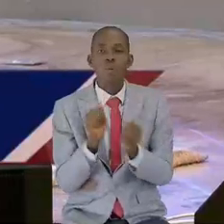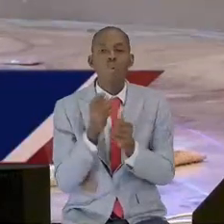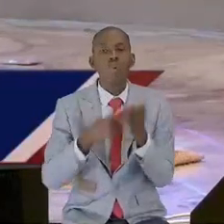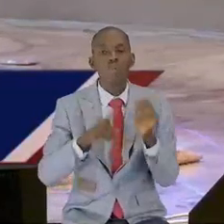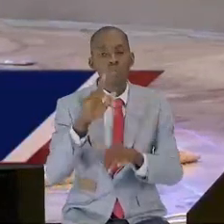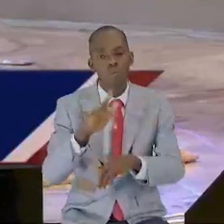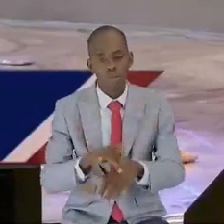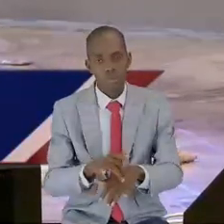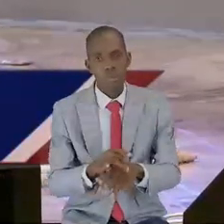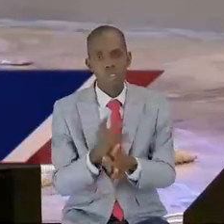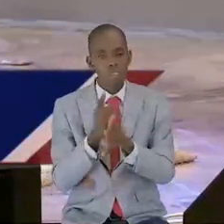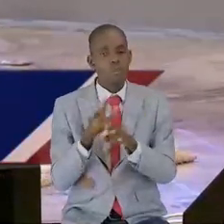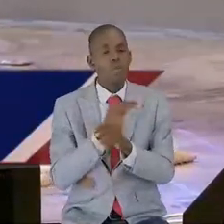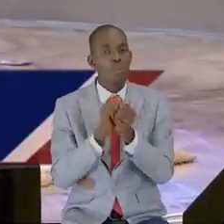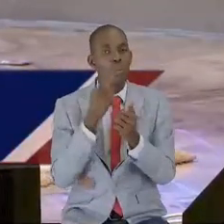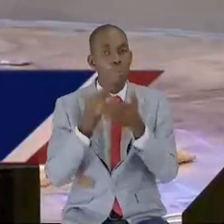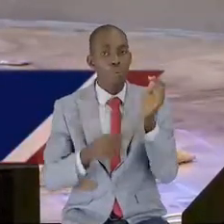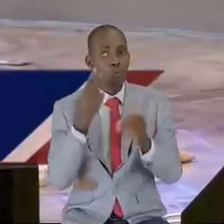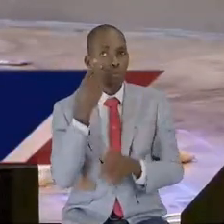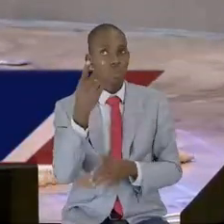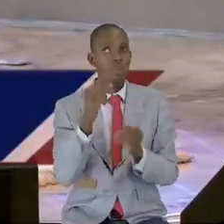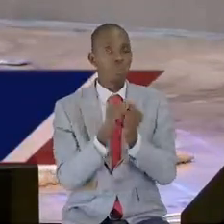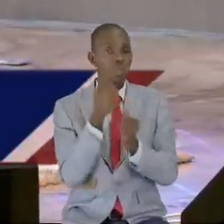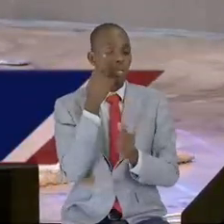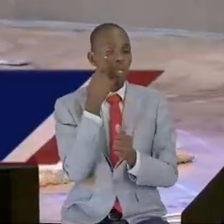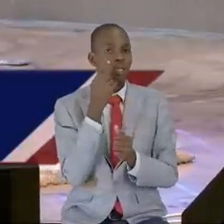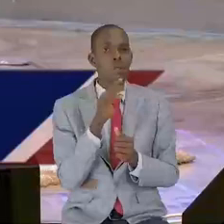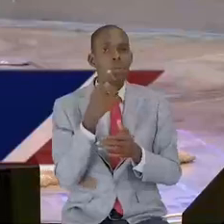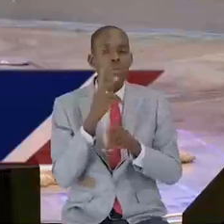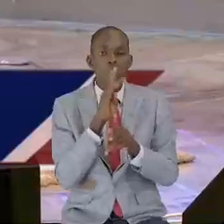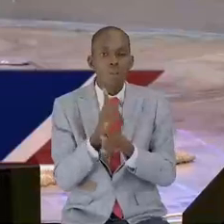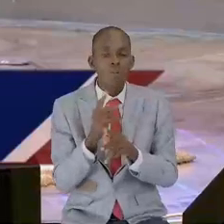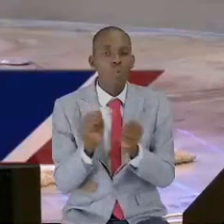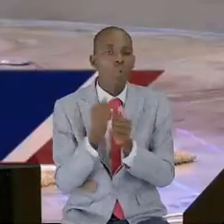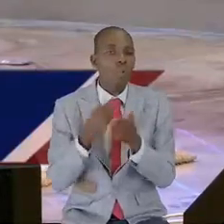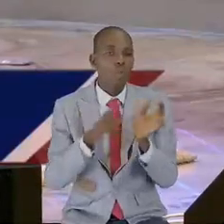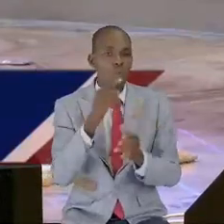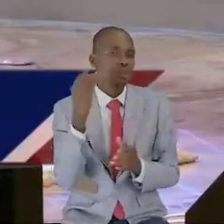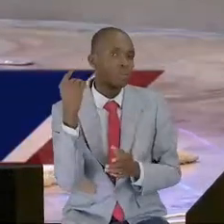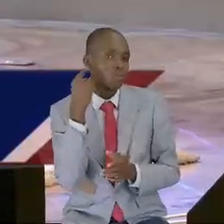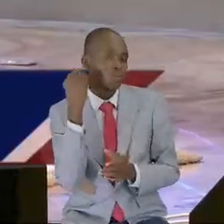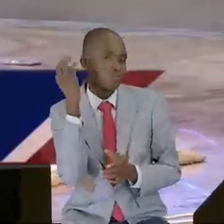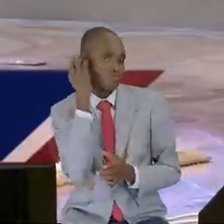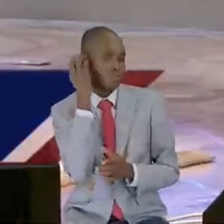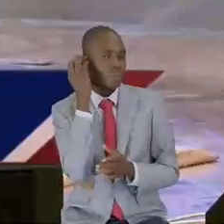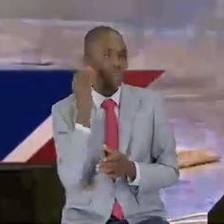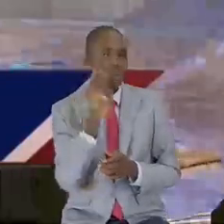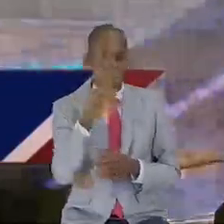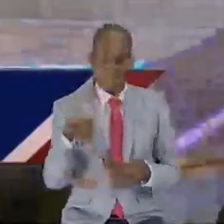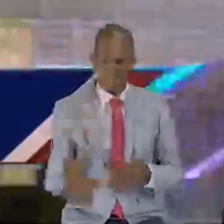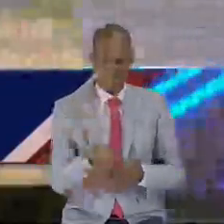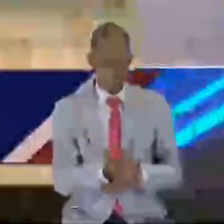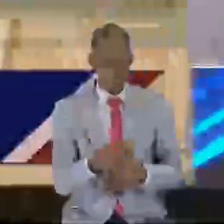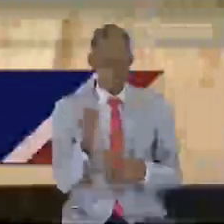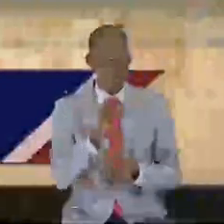yeux, ce qu'elles voient, vos oreilles, ce qu'elles entendent, vos pieds, là où ils